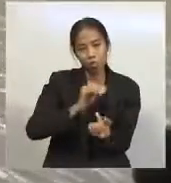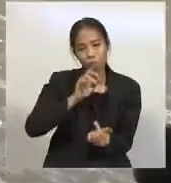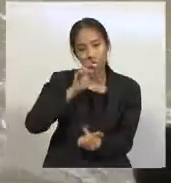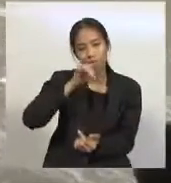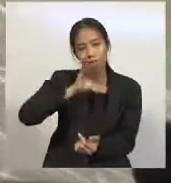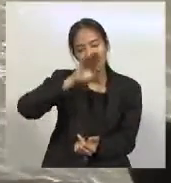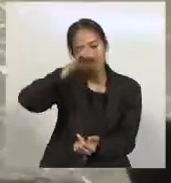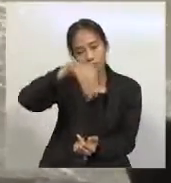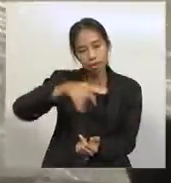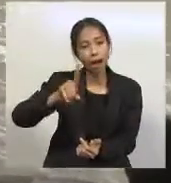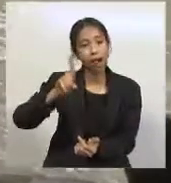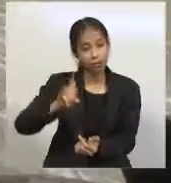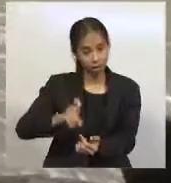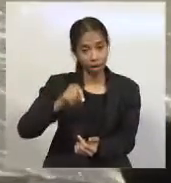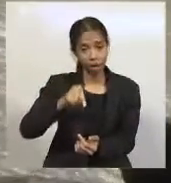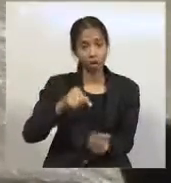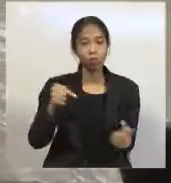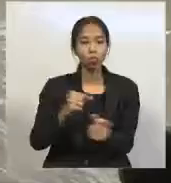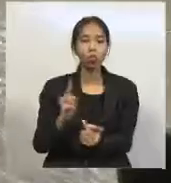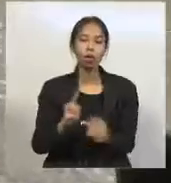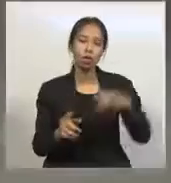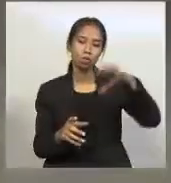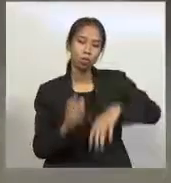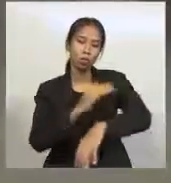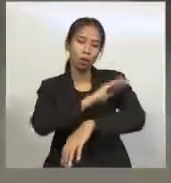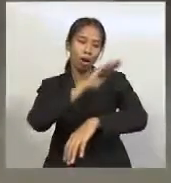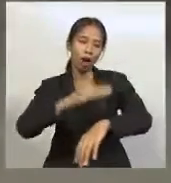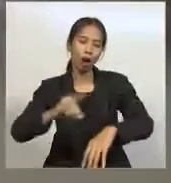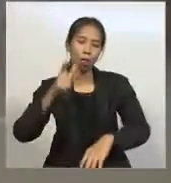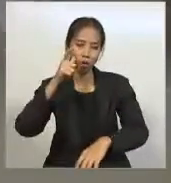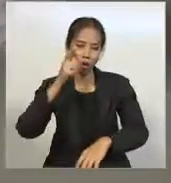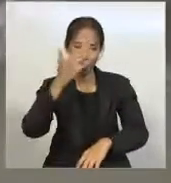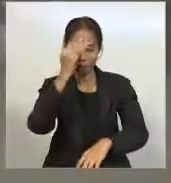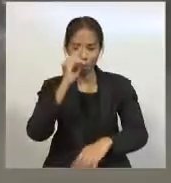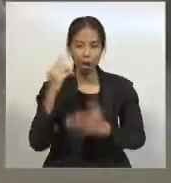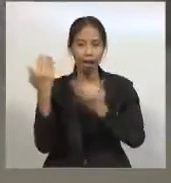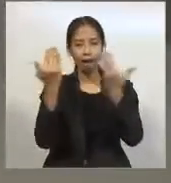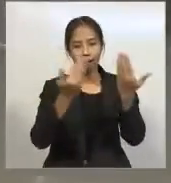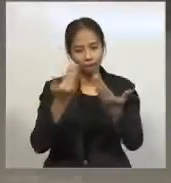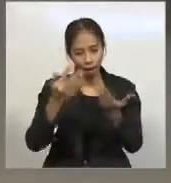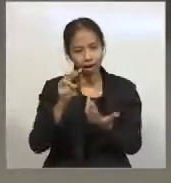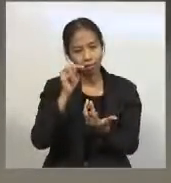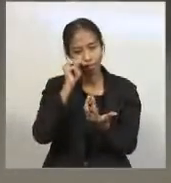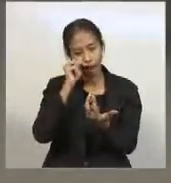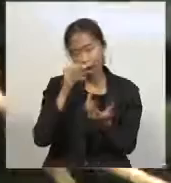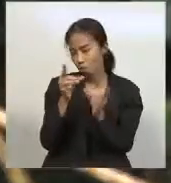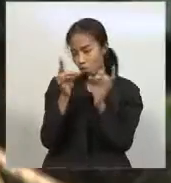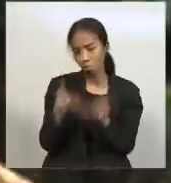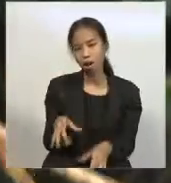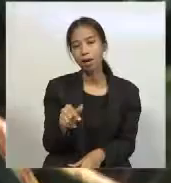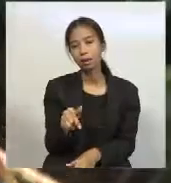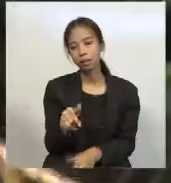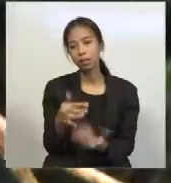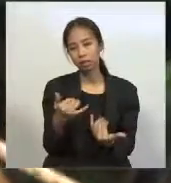ตกจากน้ำตกเหวนรกอุทยานแห่งชาติเขาใหญ่เนื่องจากผลกระทบของสภาพอากาศและน้ำที่เชี่ยวแรง